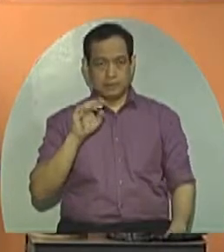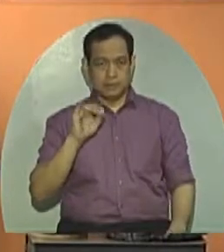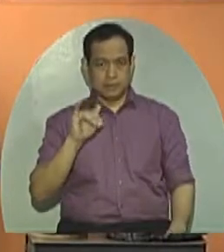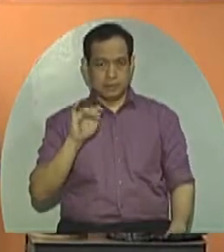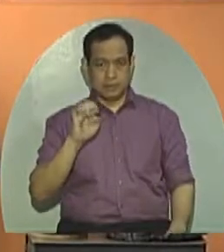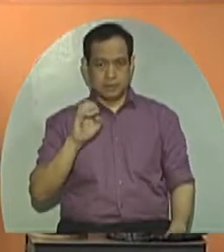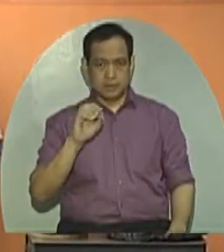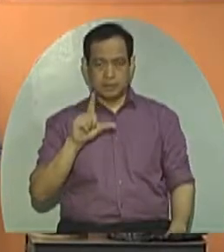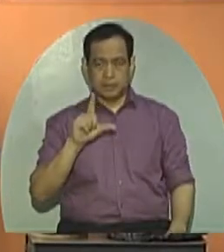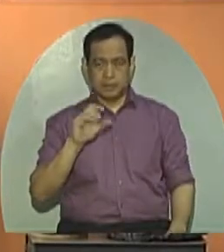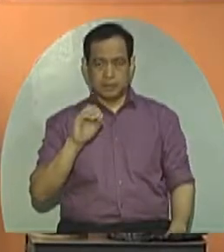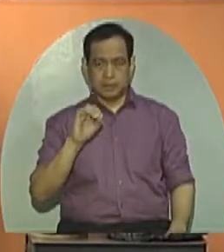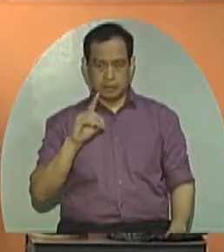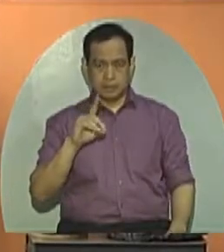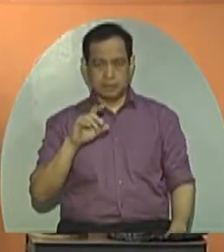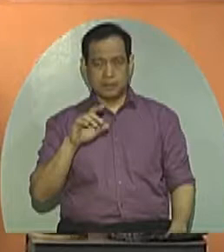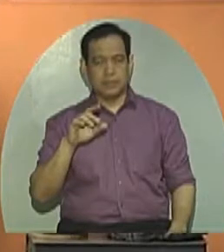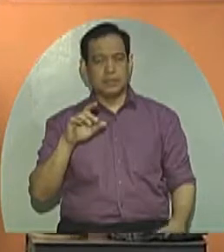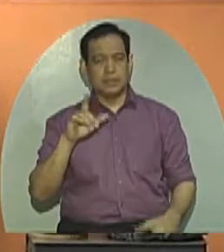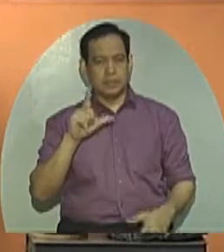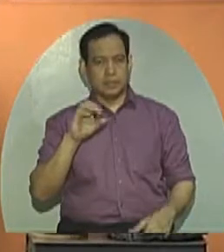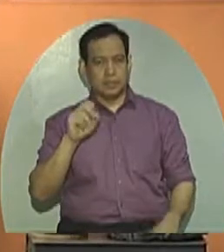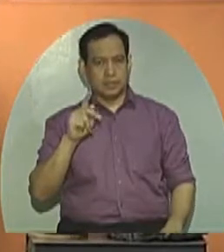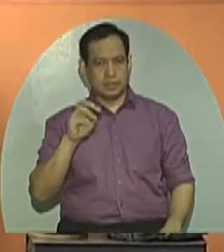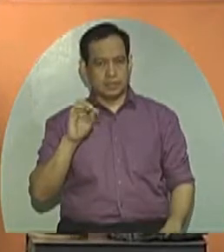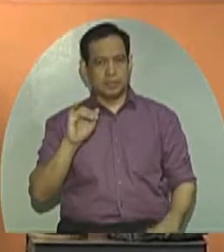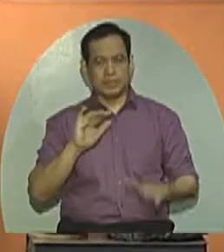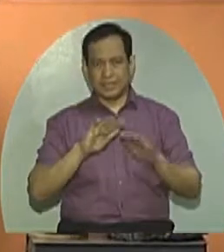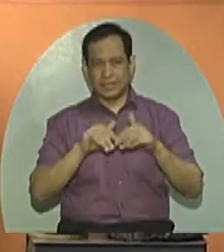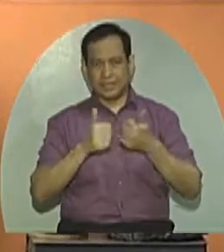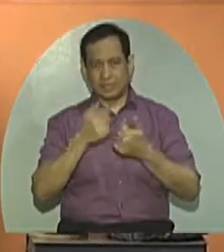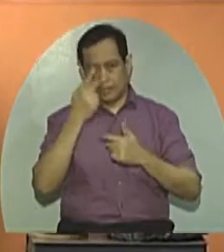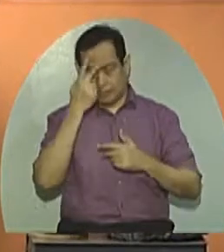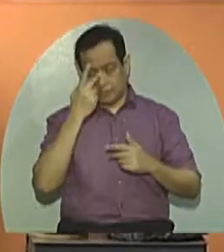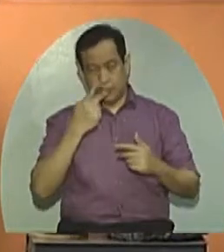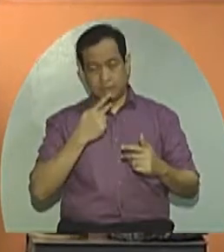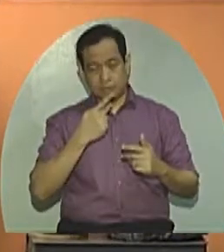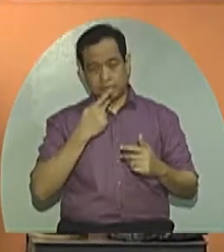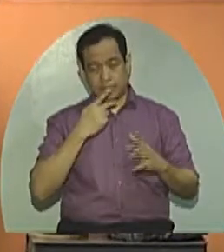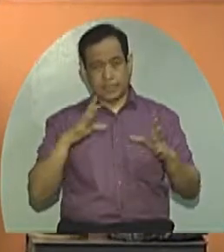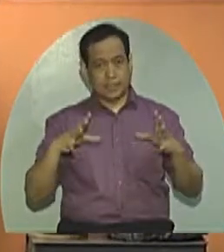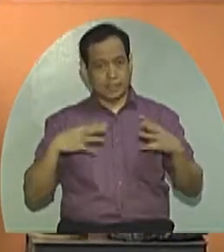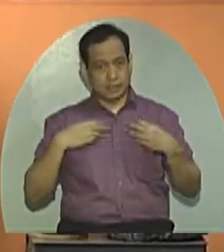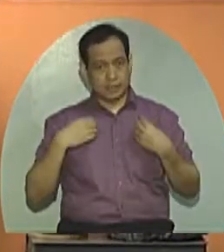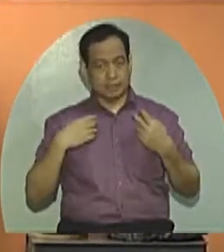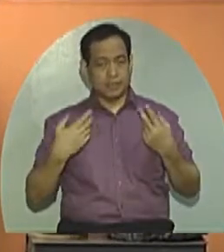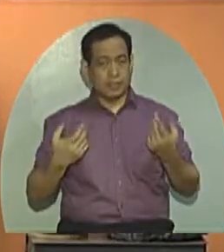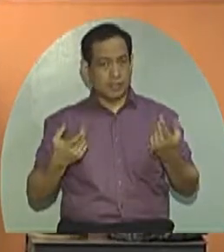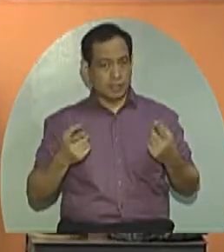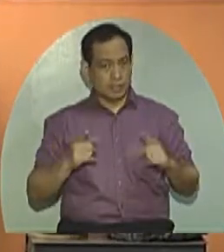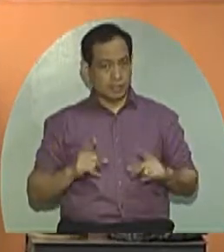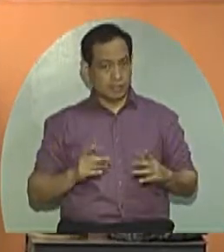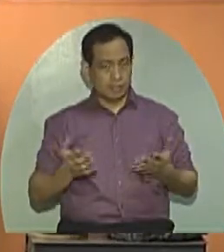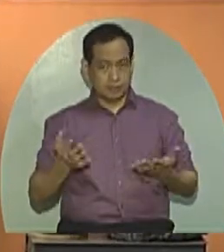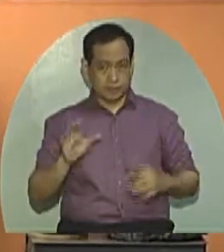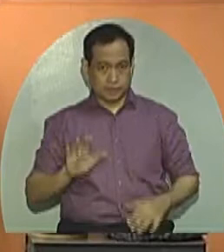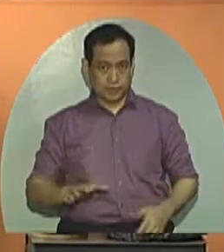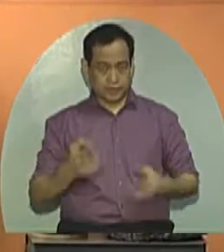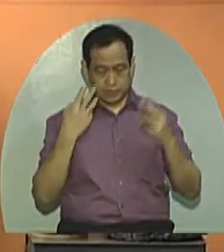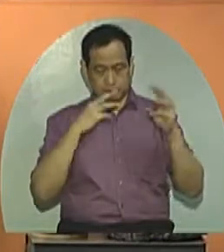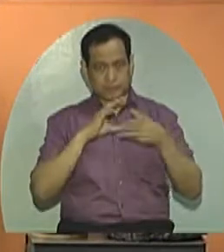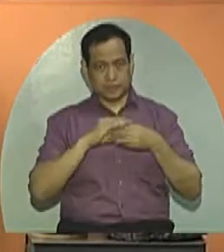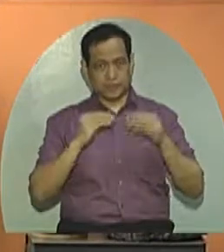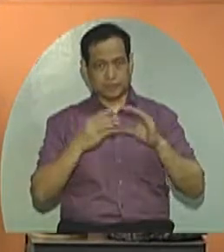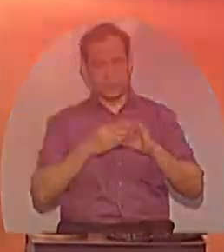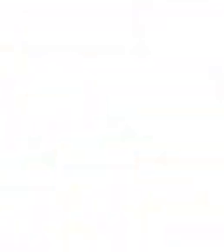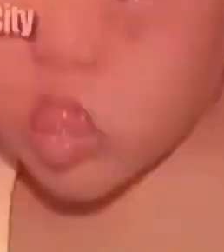Leukemia. Paano kaya kinakaya ng kanyang mga magulang ang kanyang kalagayan ngayon? Panoorin natin ang